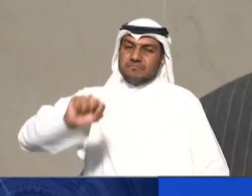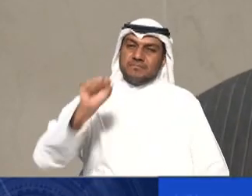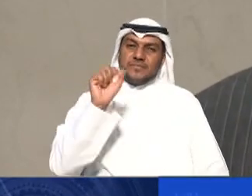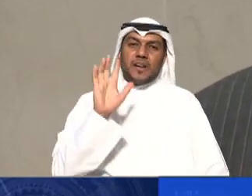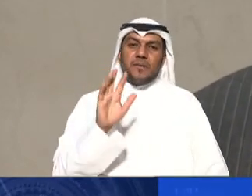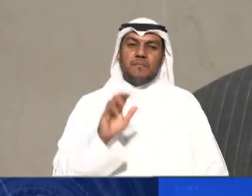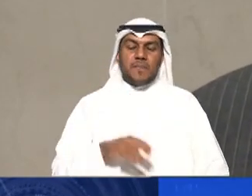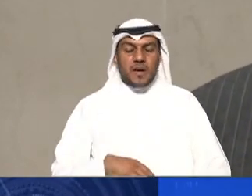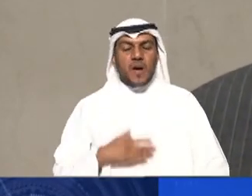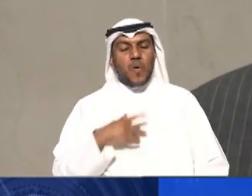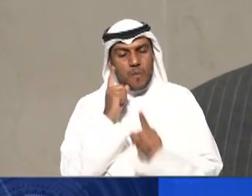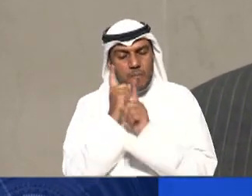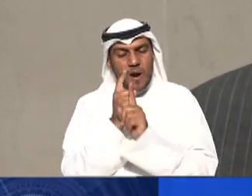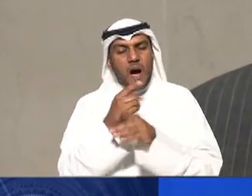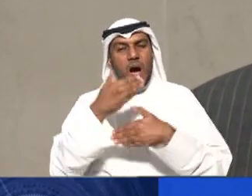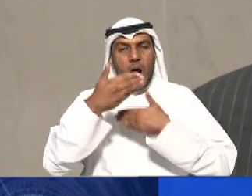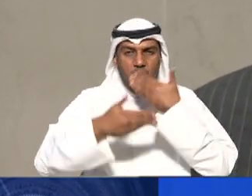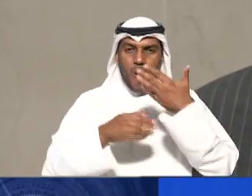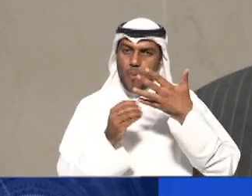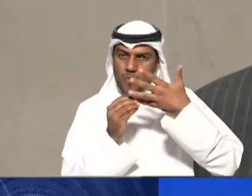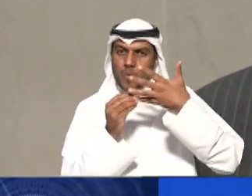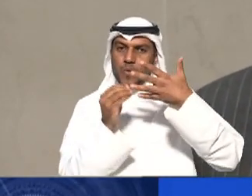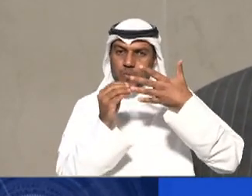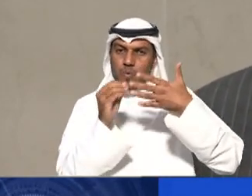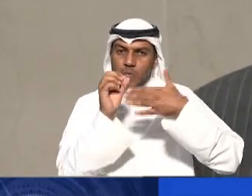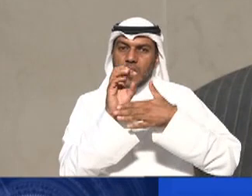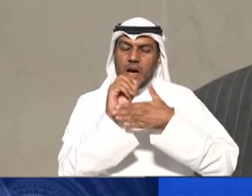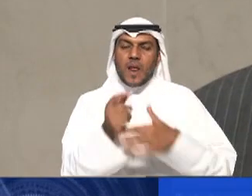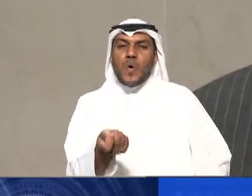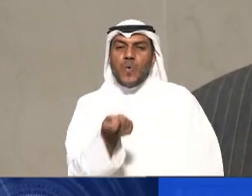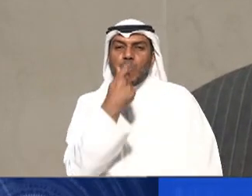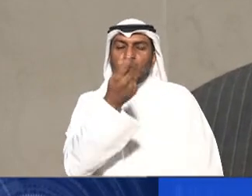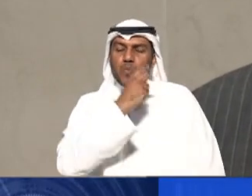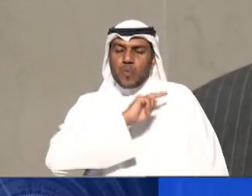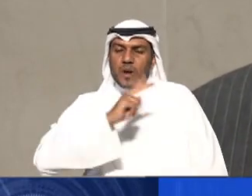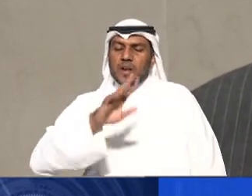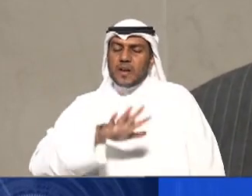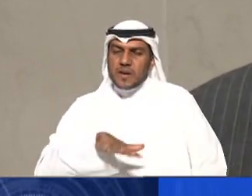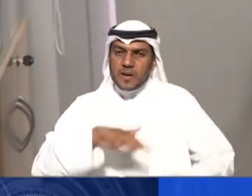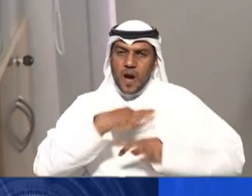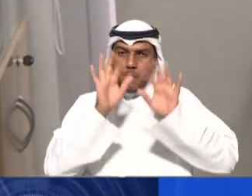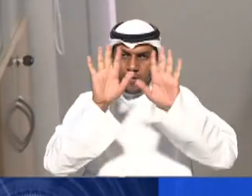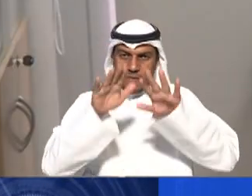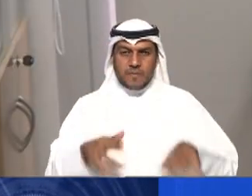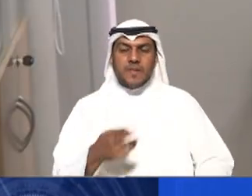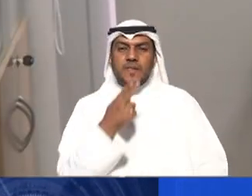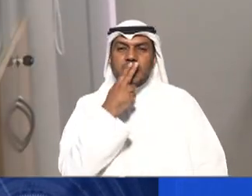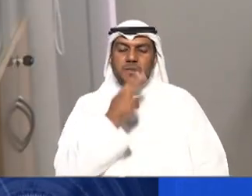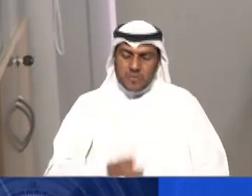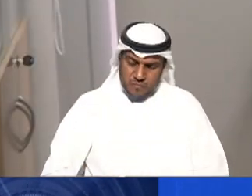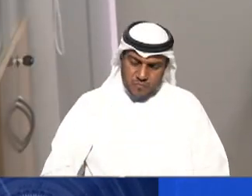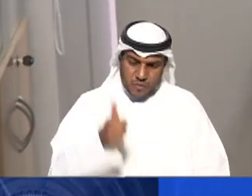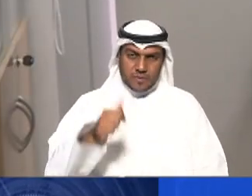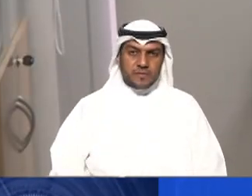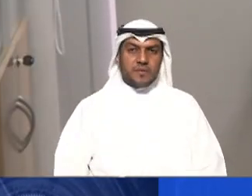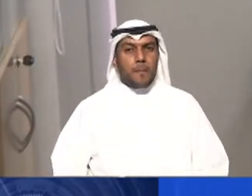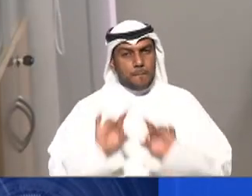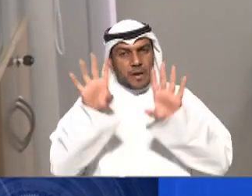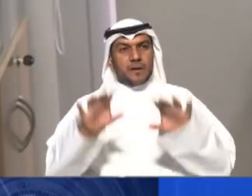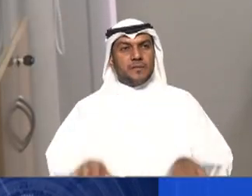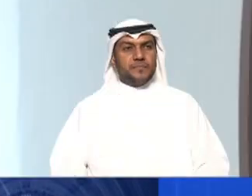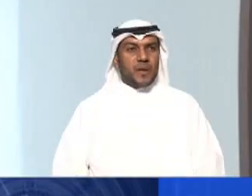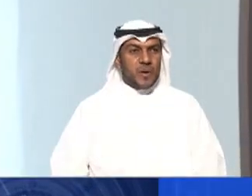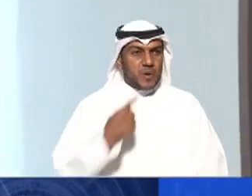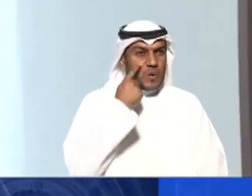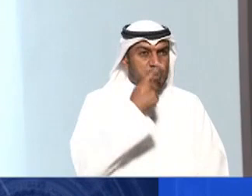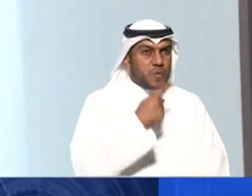النيكوتين، الفيرانيكلين، البيوبروبيون، وهذه أدوية صممت خصيصا للإقلاع عن التبغ. خطة استراتيجية في العيادات